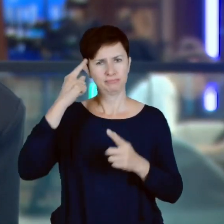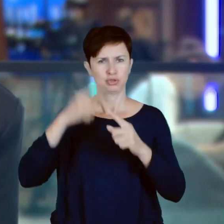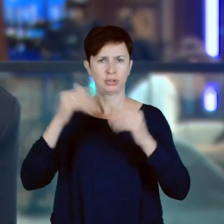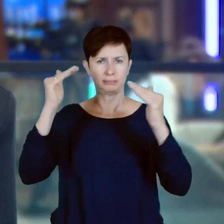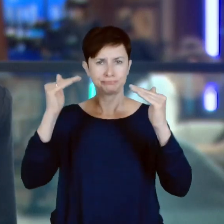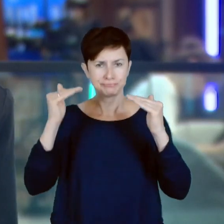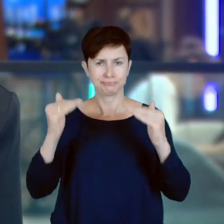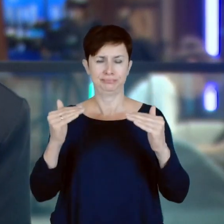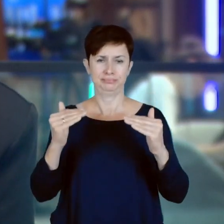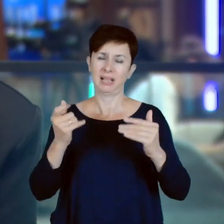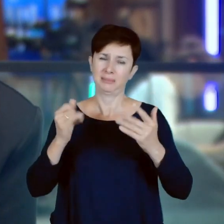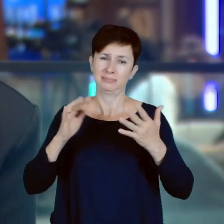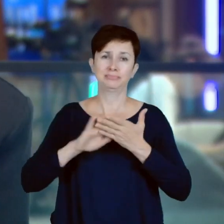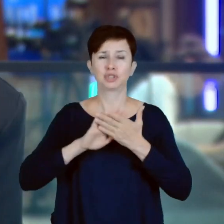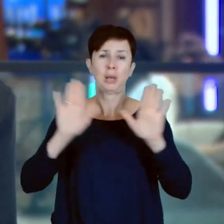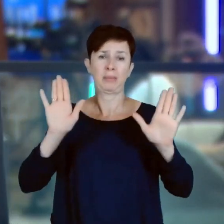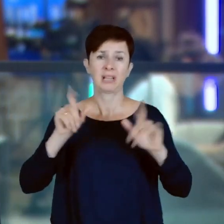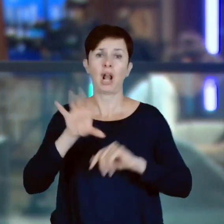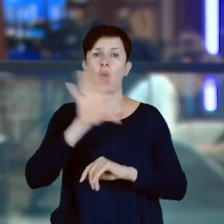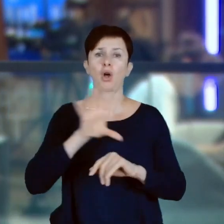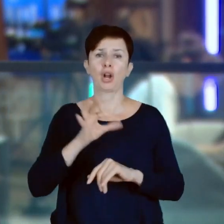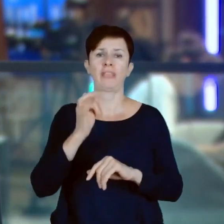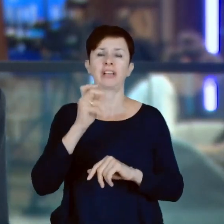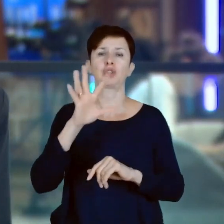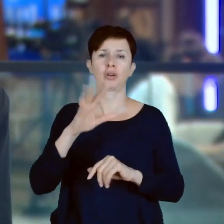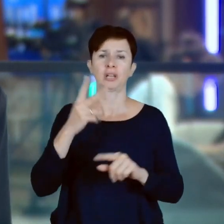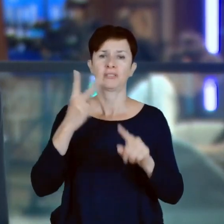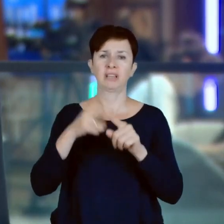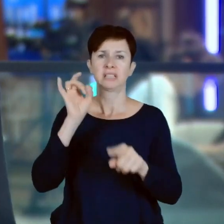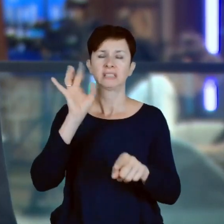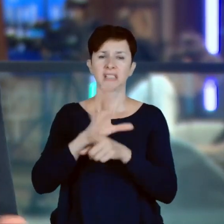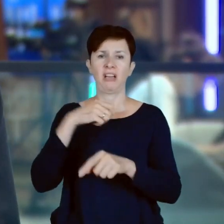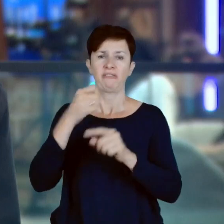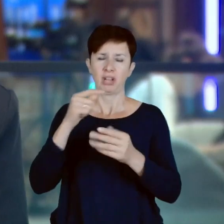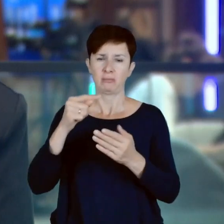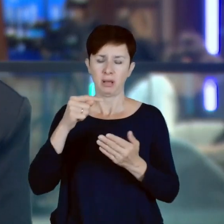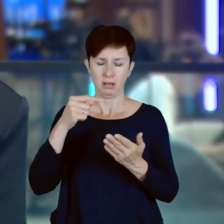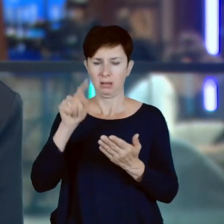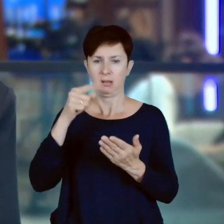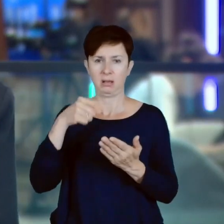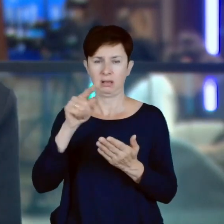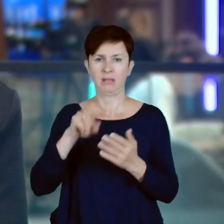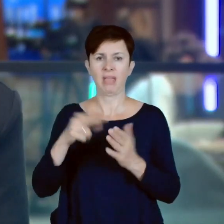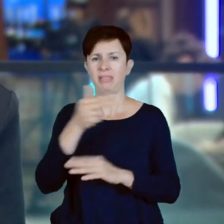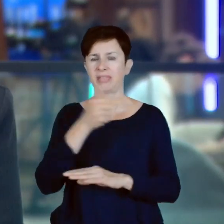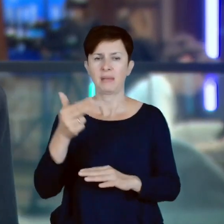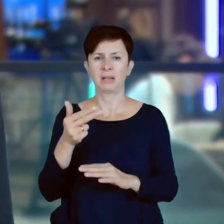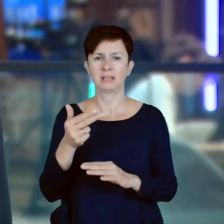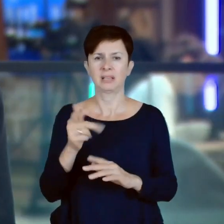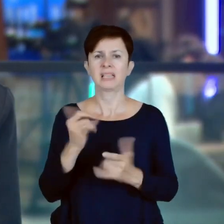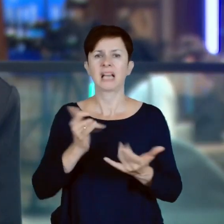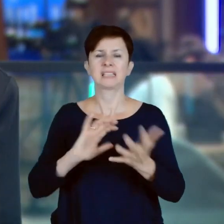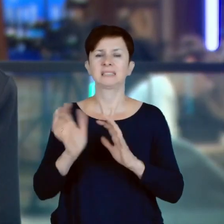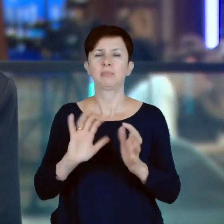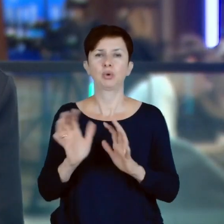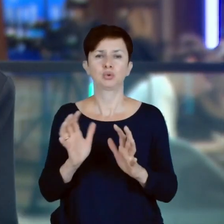bardzo przepraszam, ale oglądanie na TikToku 20-sekundowych filmików na temat, co jeszcze, w jaki sposób można